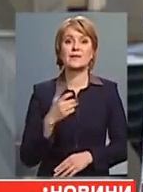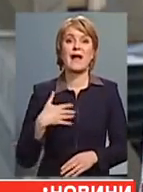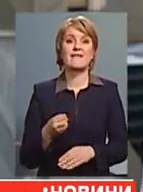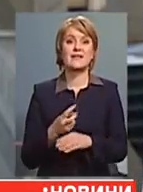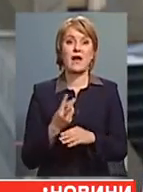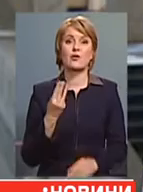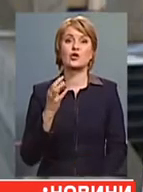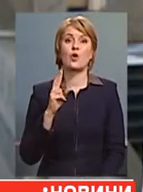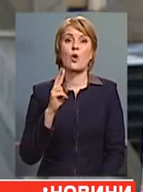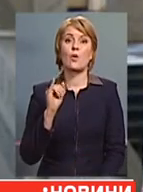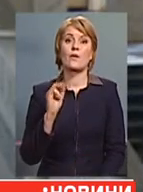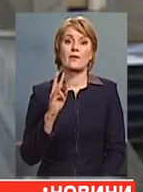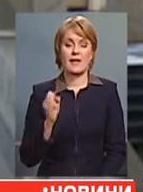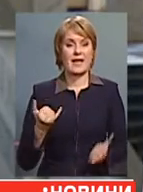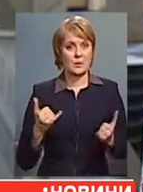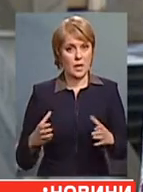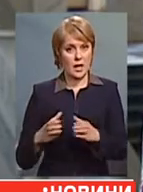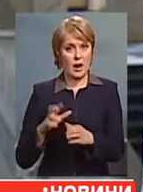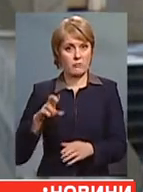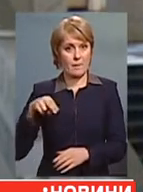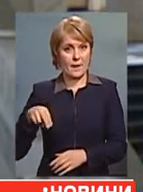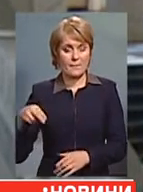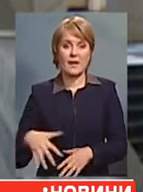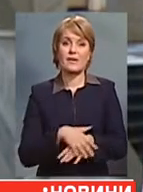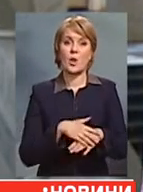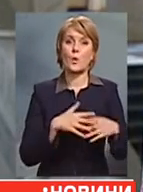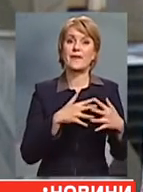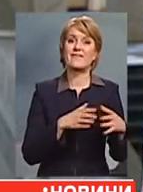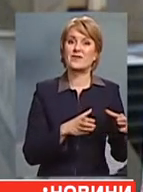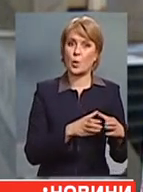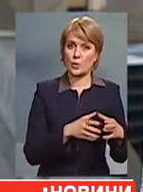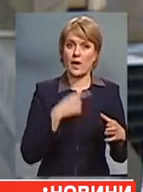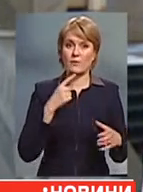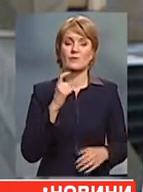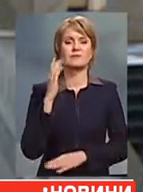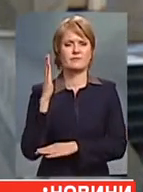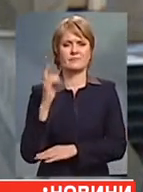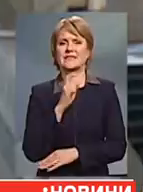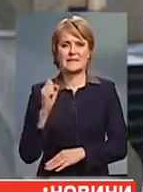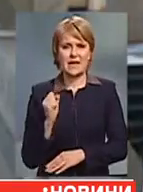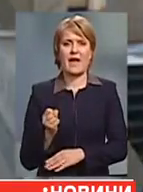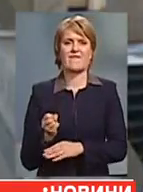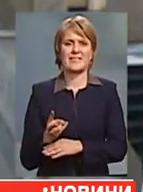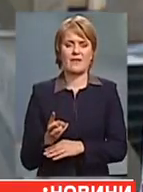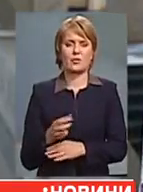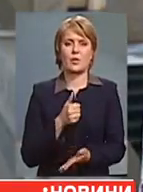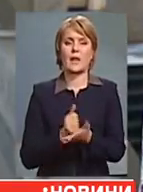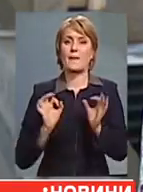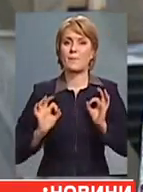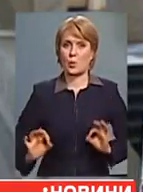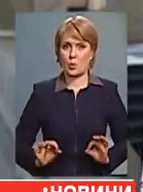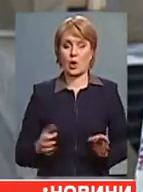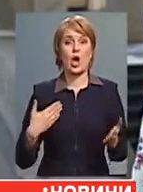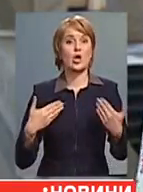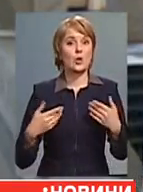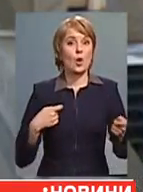Шокіна. Сьогодні у блоці Петра Порошенка, а також у Народному фронті заявили, що будуть голосувати за відставку генпрокурора. Щодо урядової кризи,